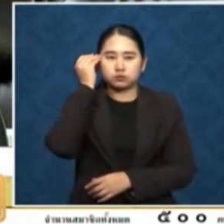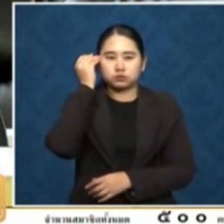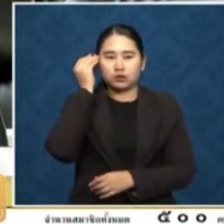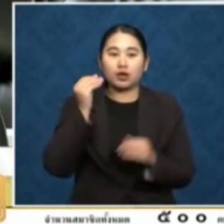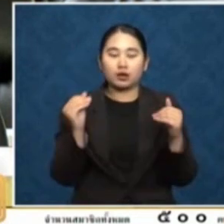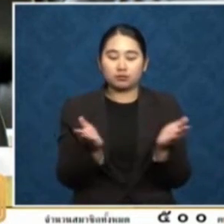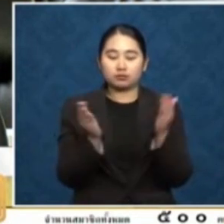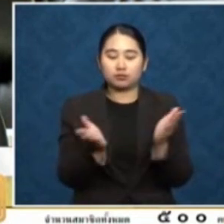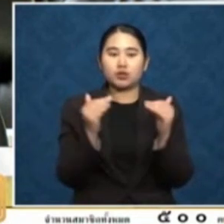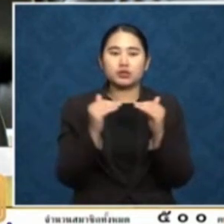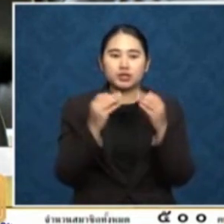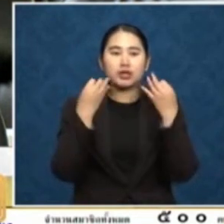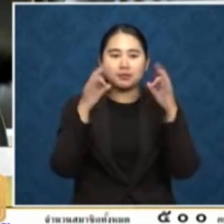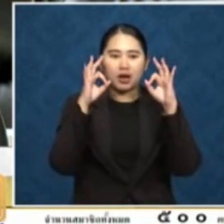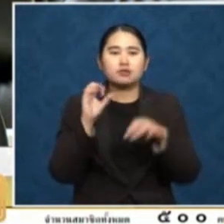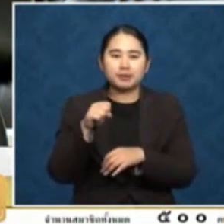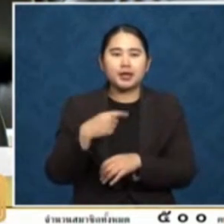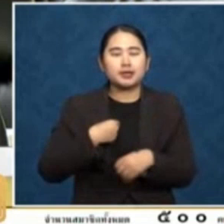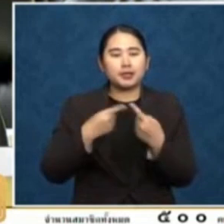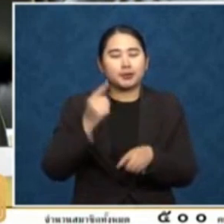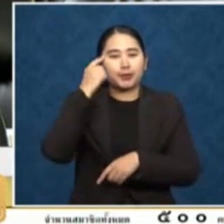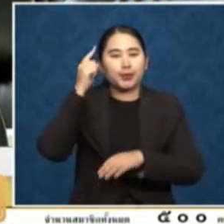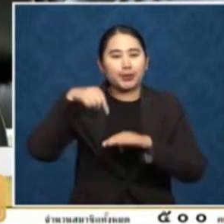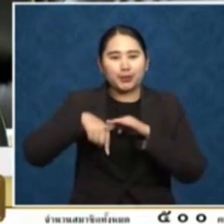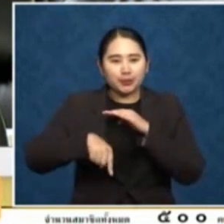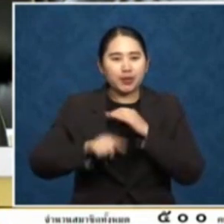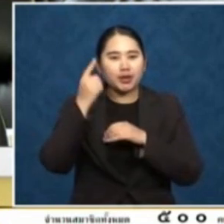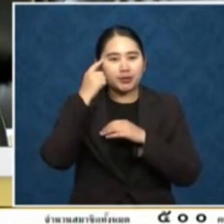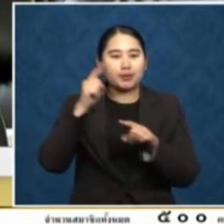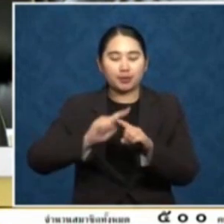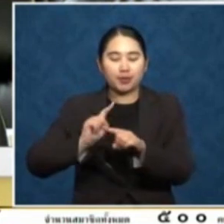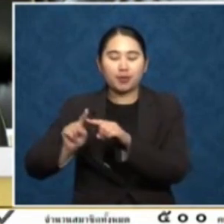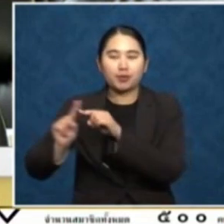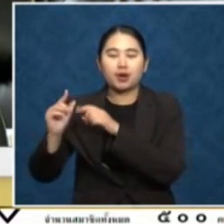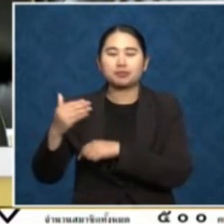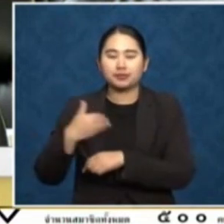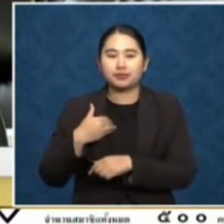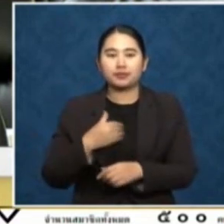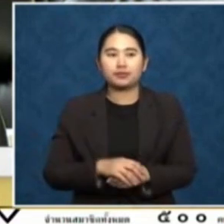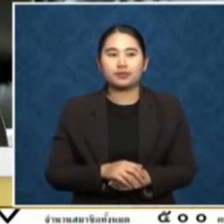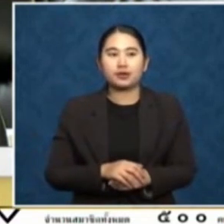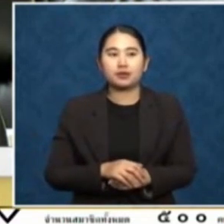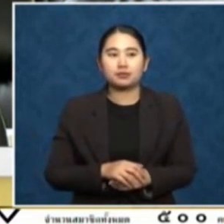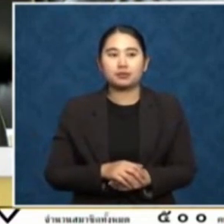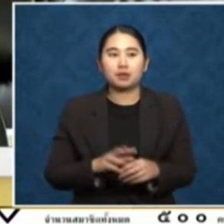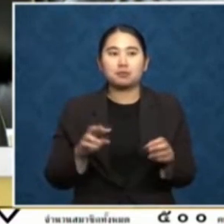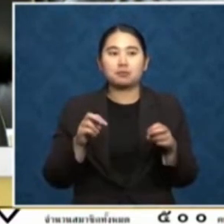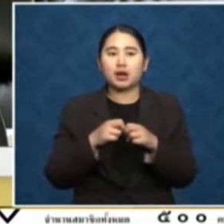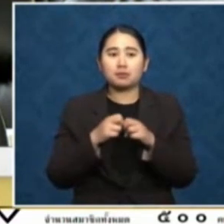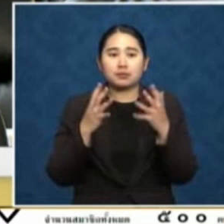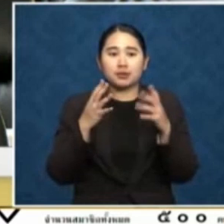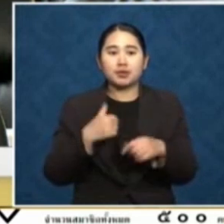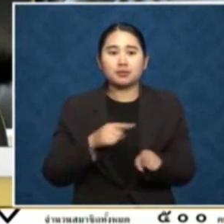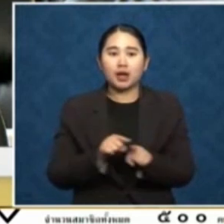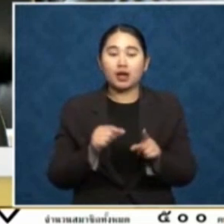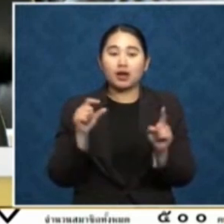อาจจะคิดมากนะฮะท่านได้สนับสนุนสิทธิเสรีภาพอะไรต่างๆพอมานึกถึงแล้วคิดสารตะแล้วประเ